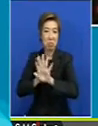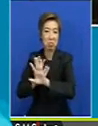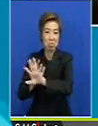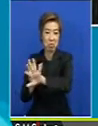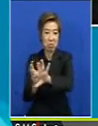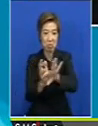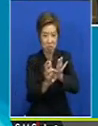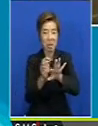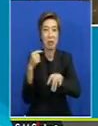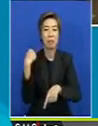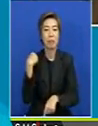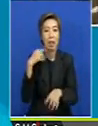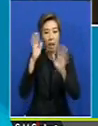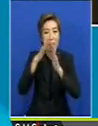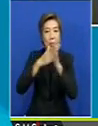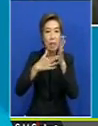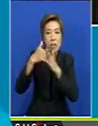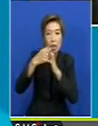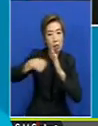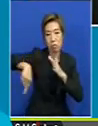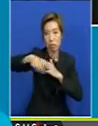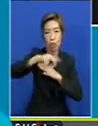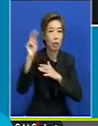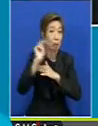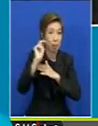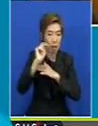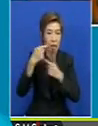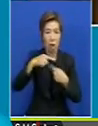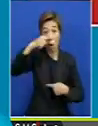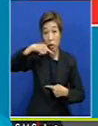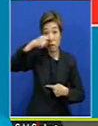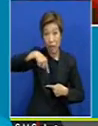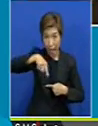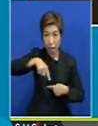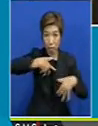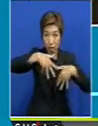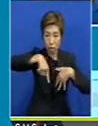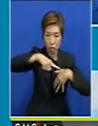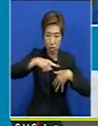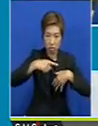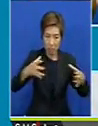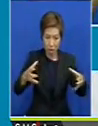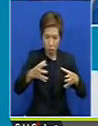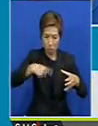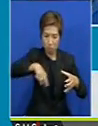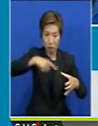ามทำเป็นสีน้ำเงินทั้งหมดแล้วก็ในส่วนของคนไทยก็จะมีชุดหนึ่งที่